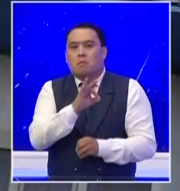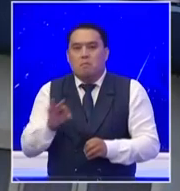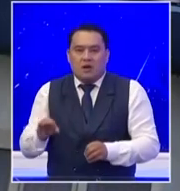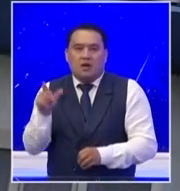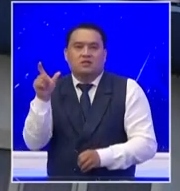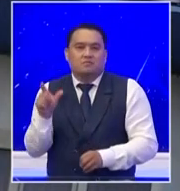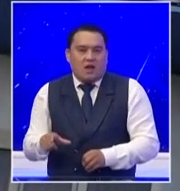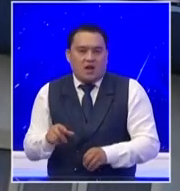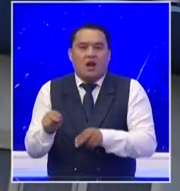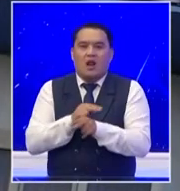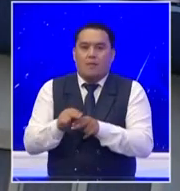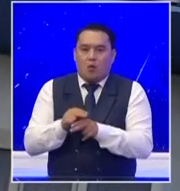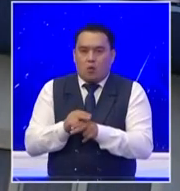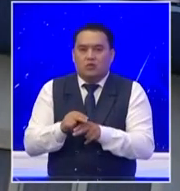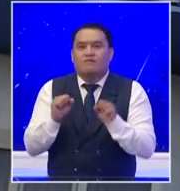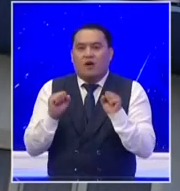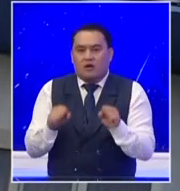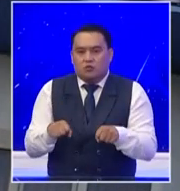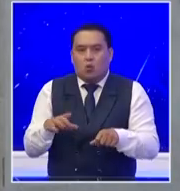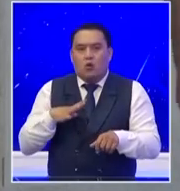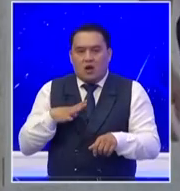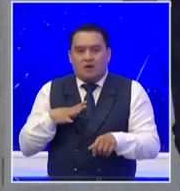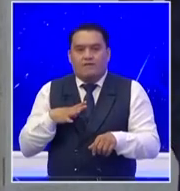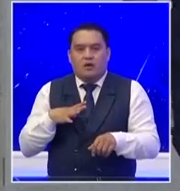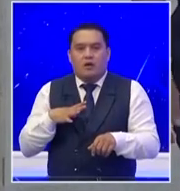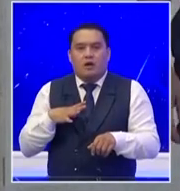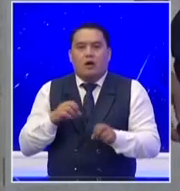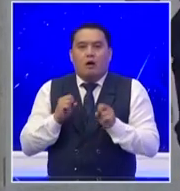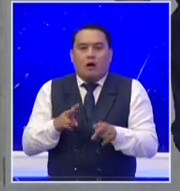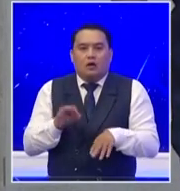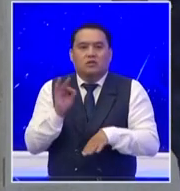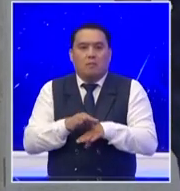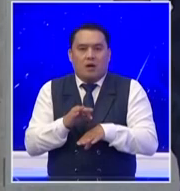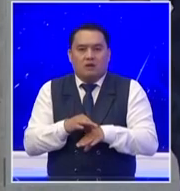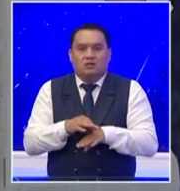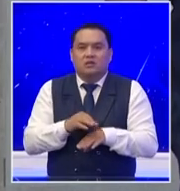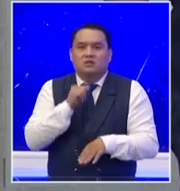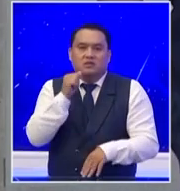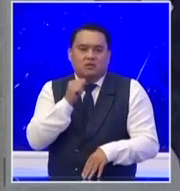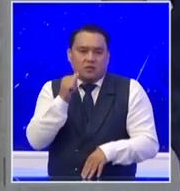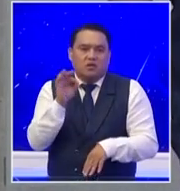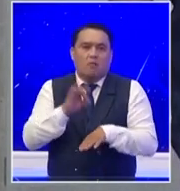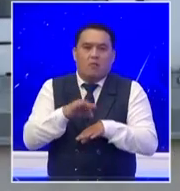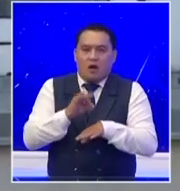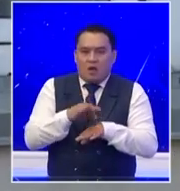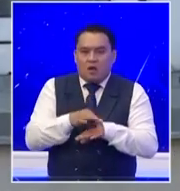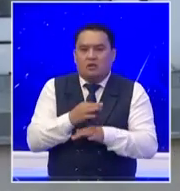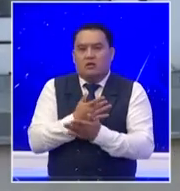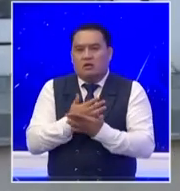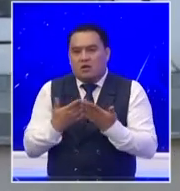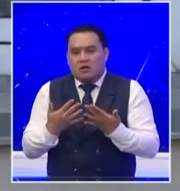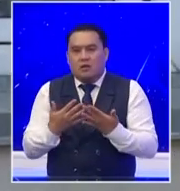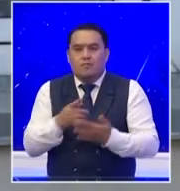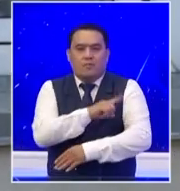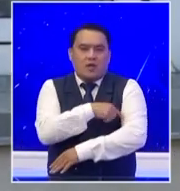10% пациентам, кто посещает лечебные учреждения ввиду обострения хронических болезней, астмы, сахарного диабета,